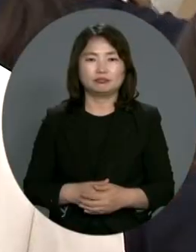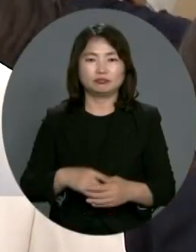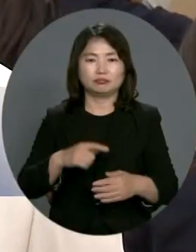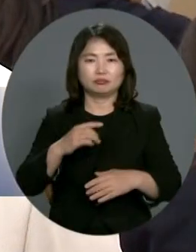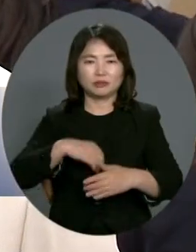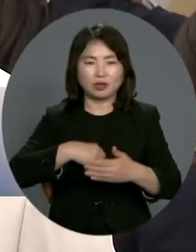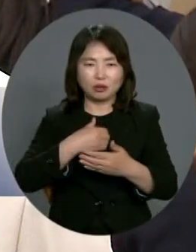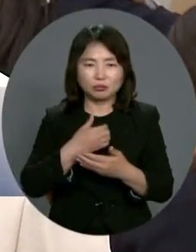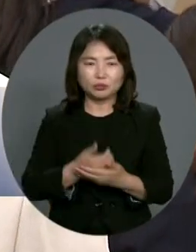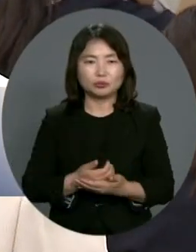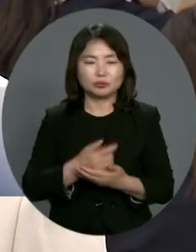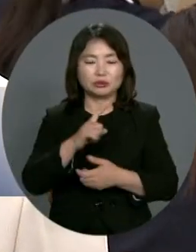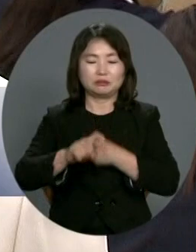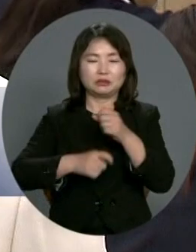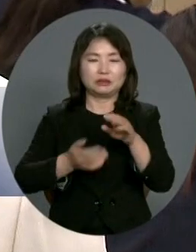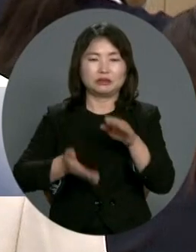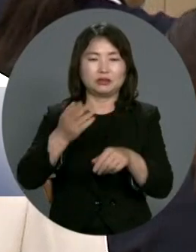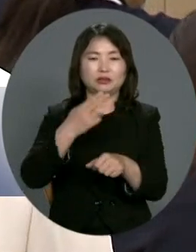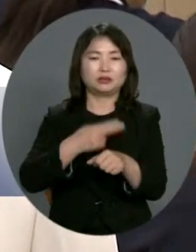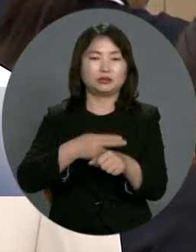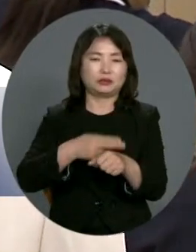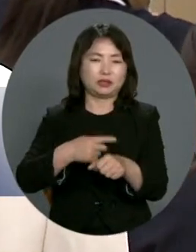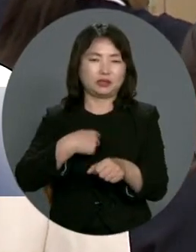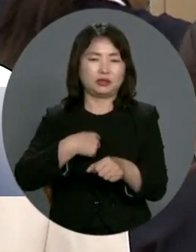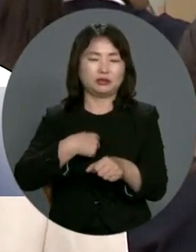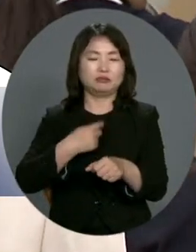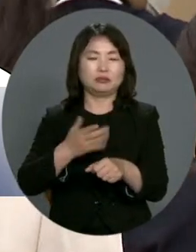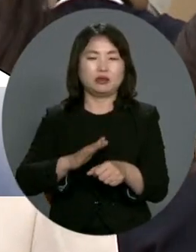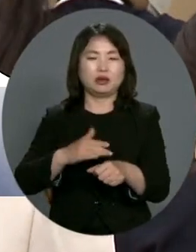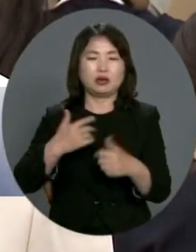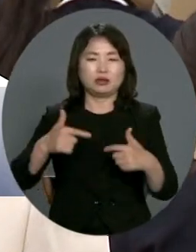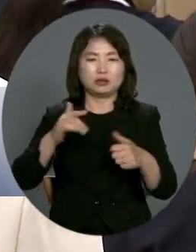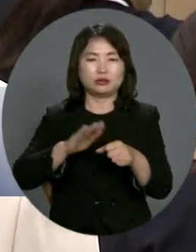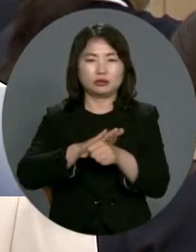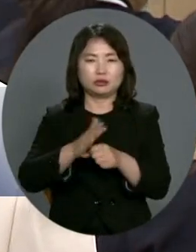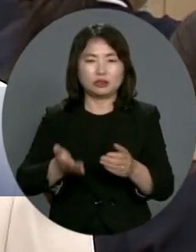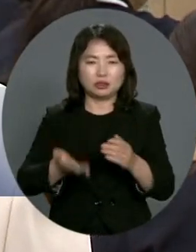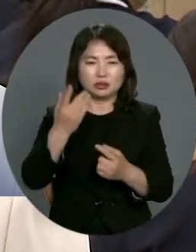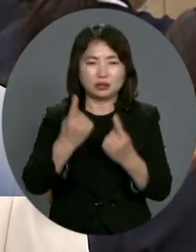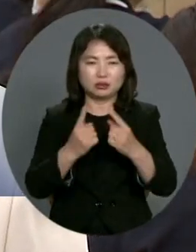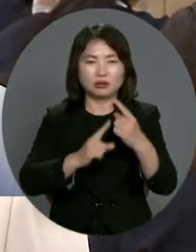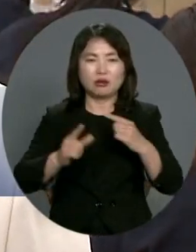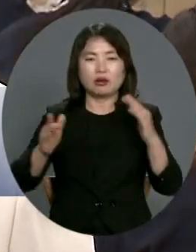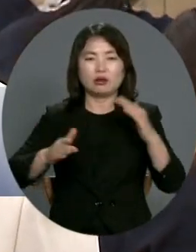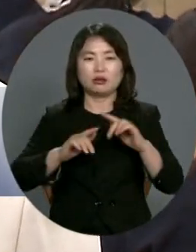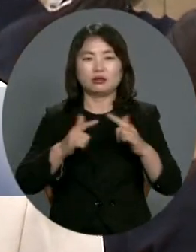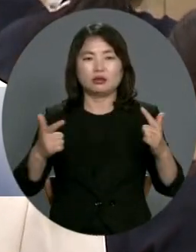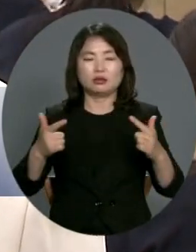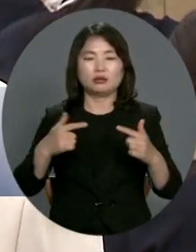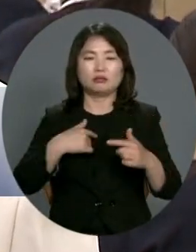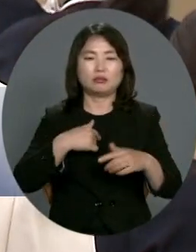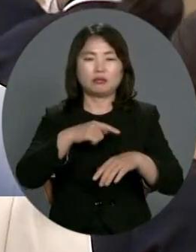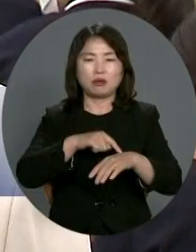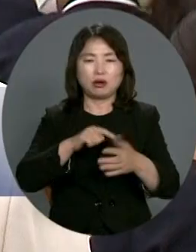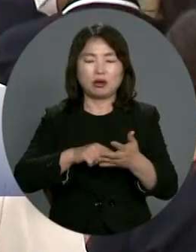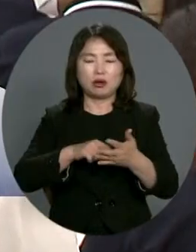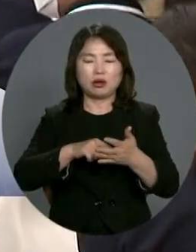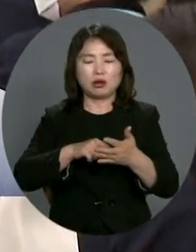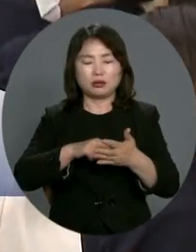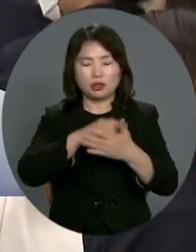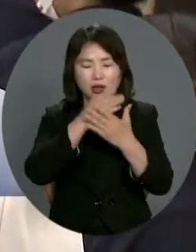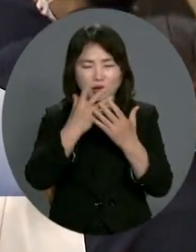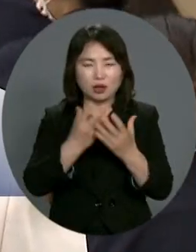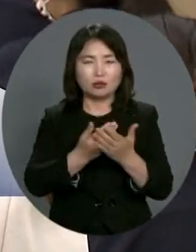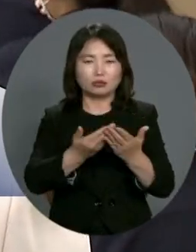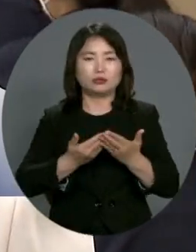감동입니다. 10년 이상이 된 교사지만 항상 저희가 주는 사랑 이상으로 학생들이 굉장히 저희에게 마음과